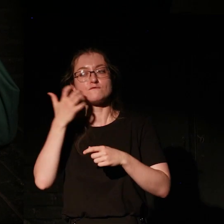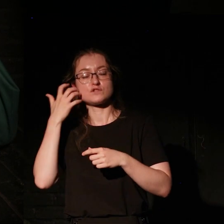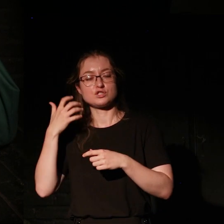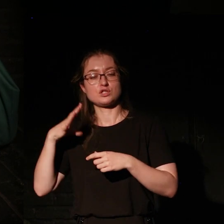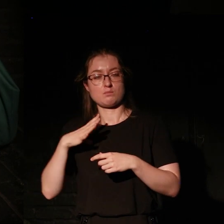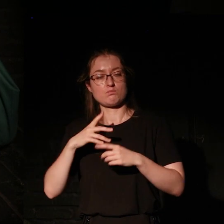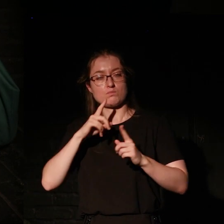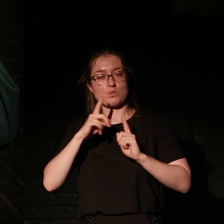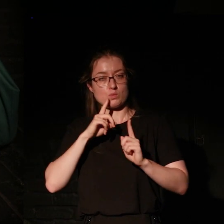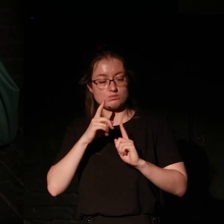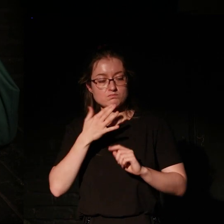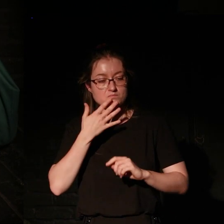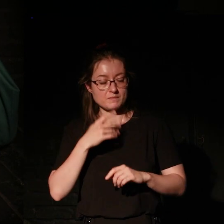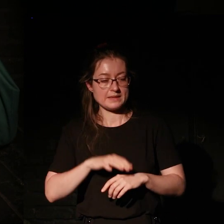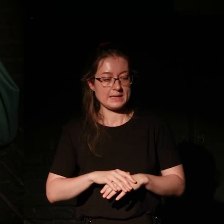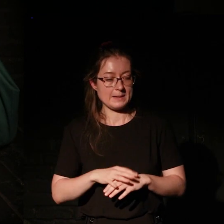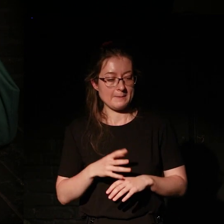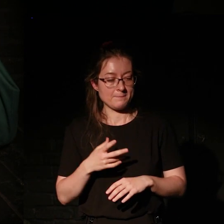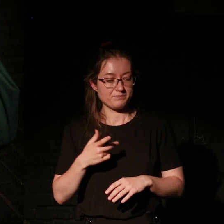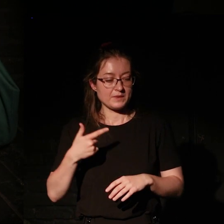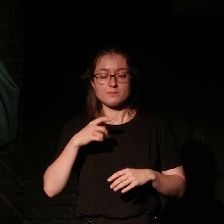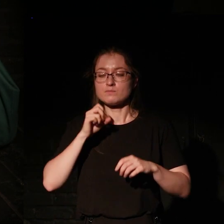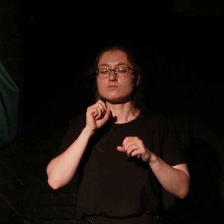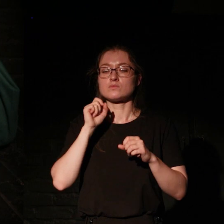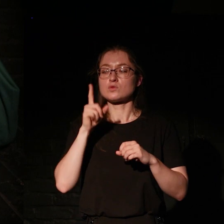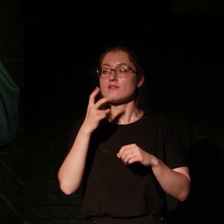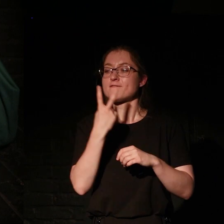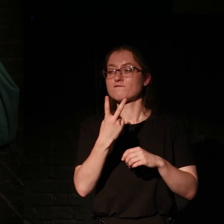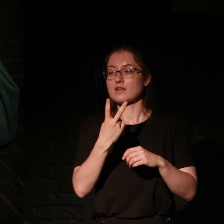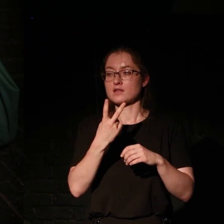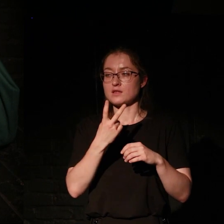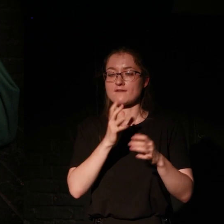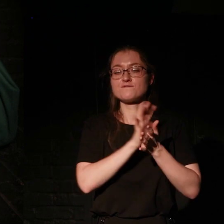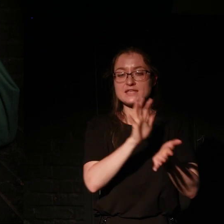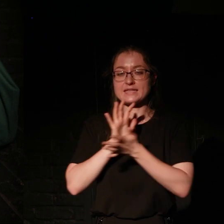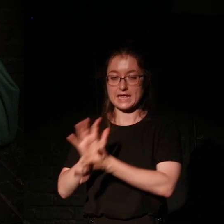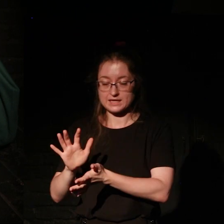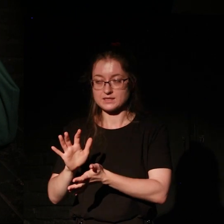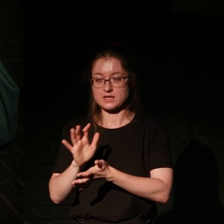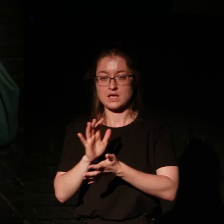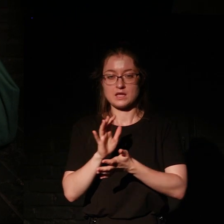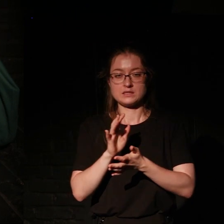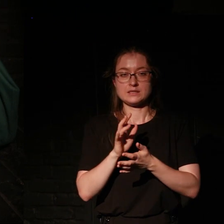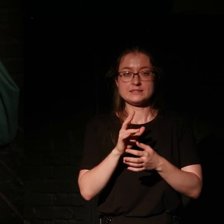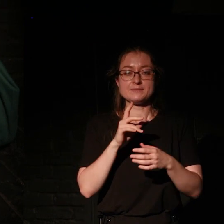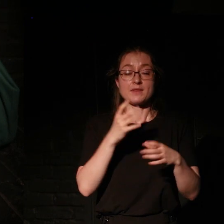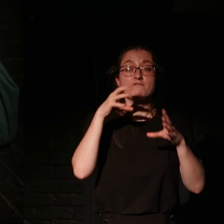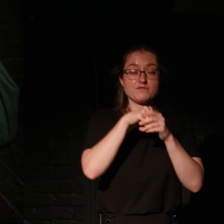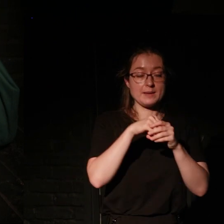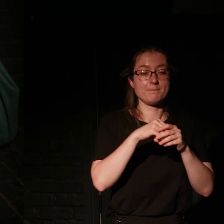ekumenicznego. Z apokryfami, czyli z tymi księgami deuterokanonicznymi i bez tych ksiąg deuterokanonicznych, więc